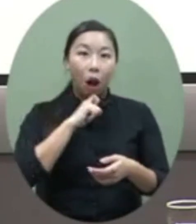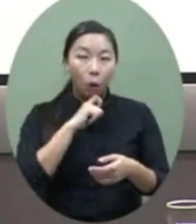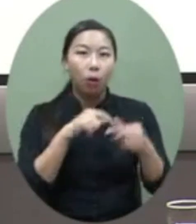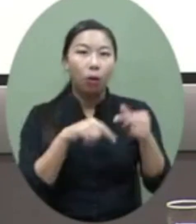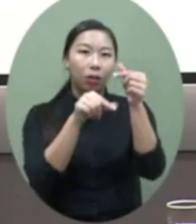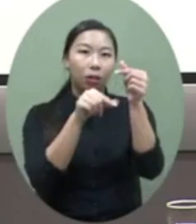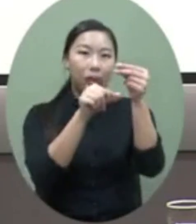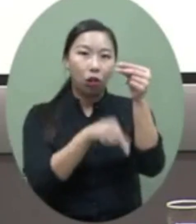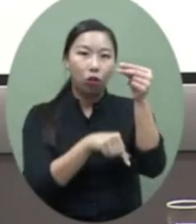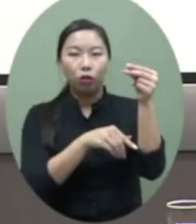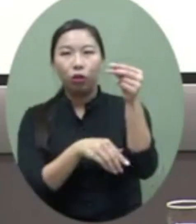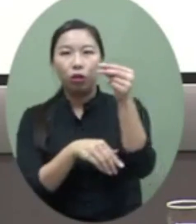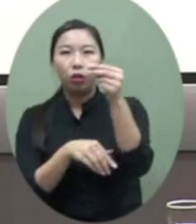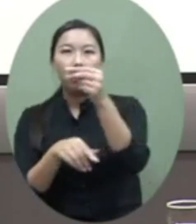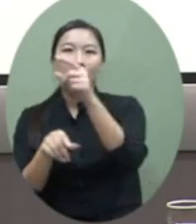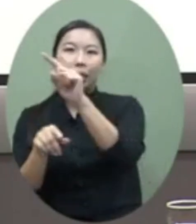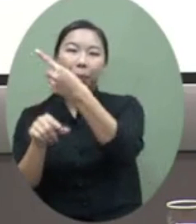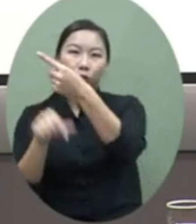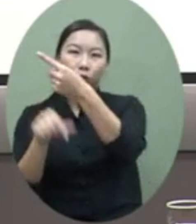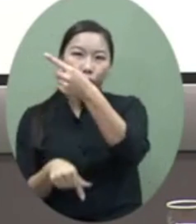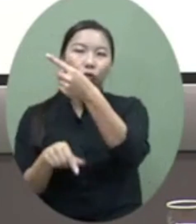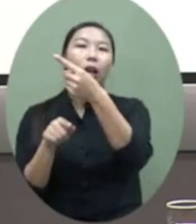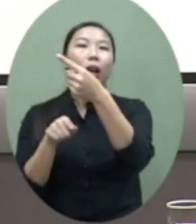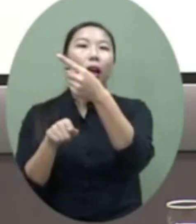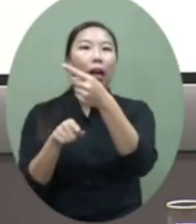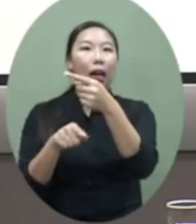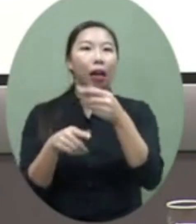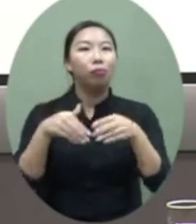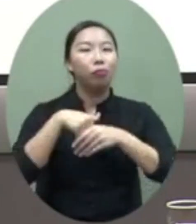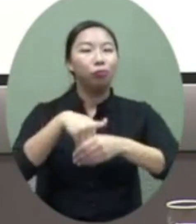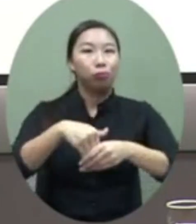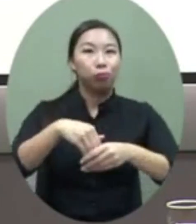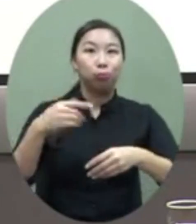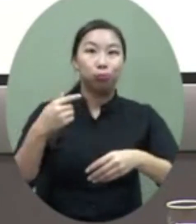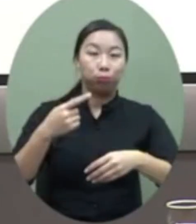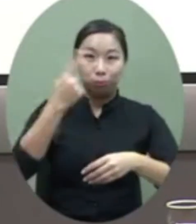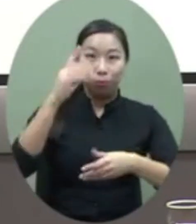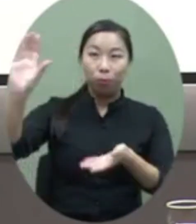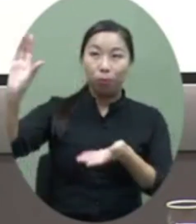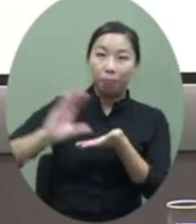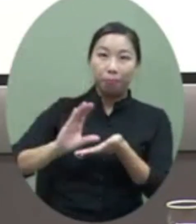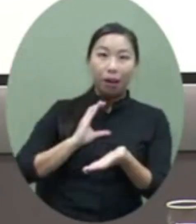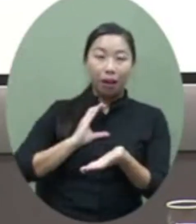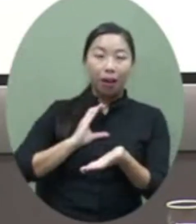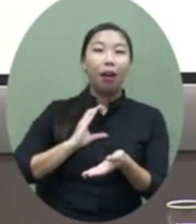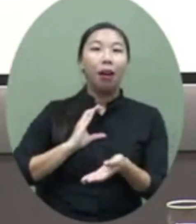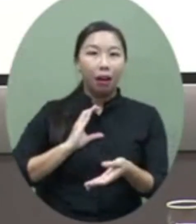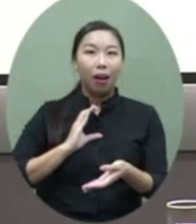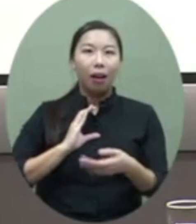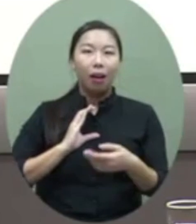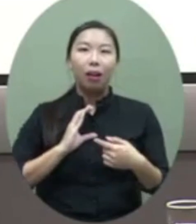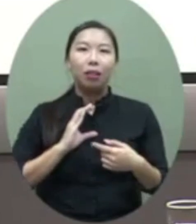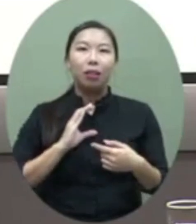到11月期間推出呢個項目嘅時候，佢有申請同埋合乎資格嘅住户